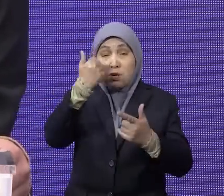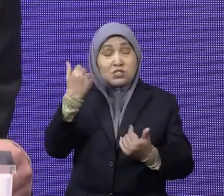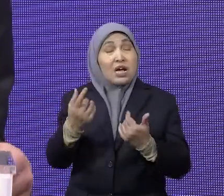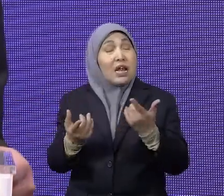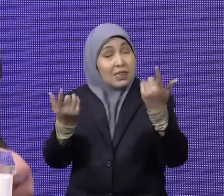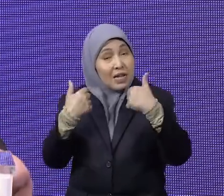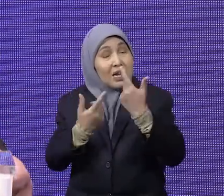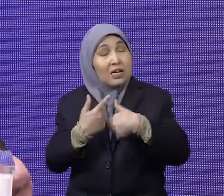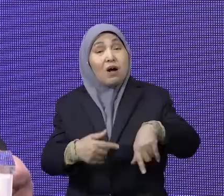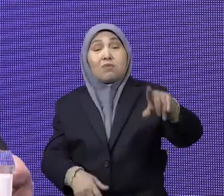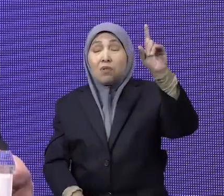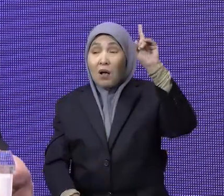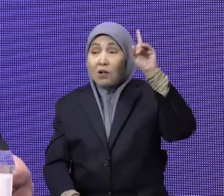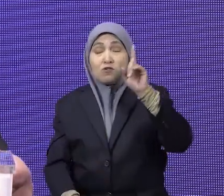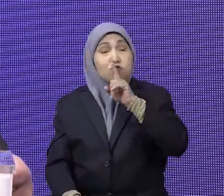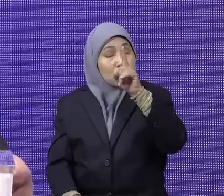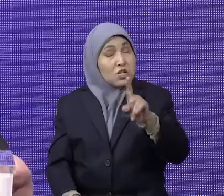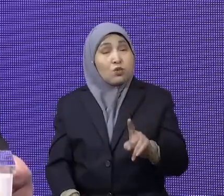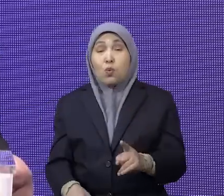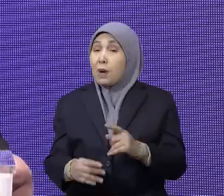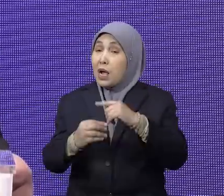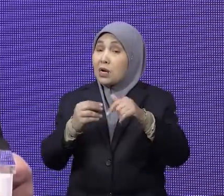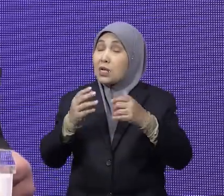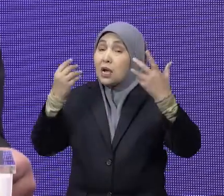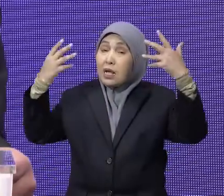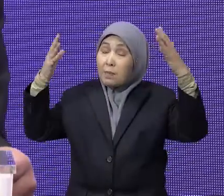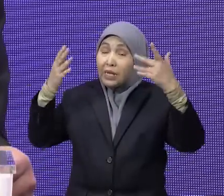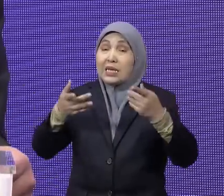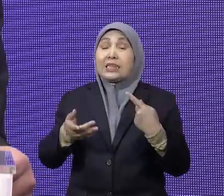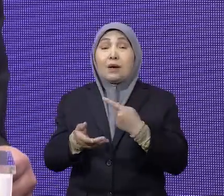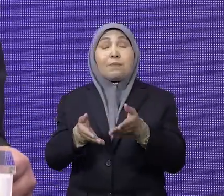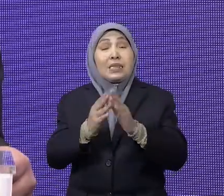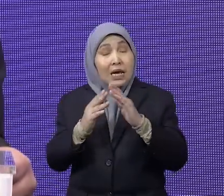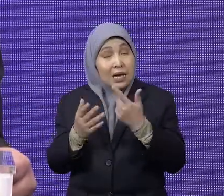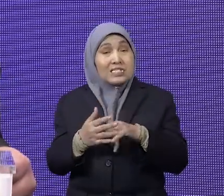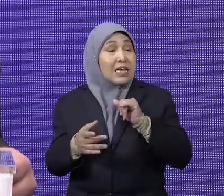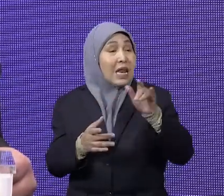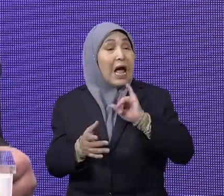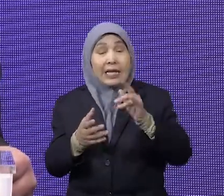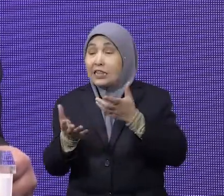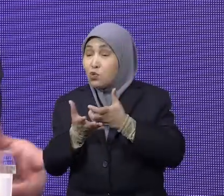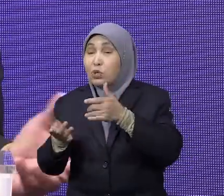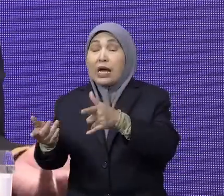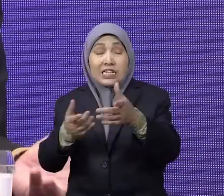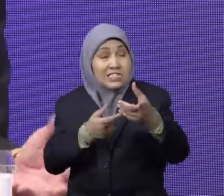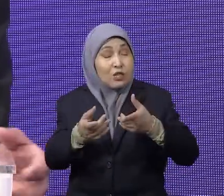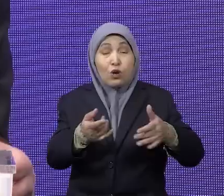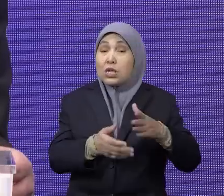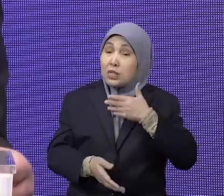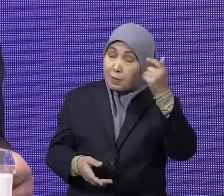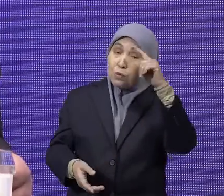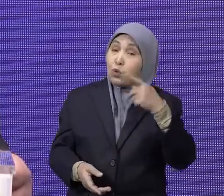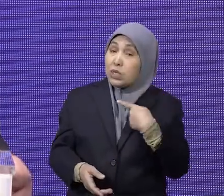Allah Subhanahu Wa Ta'ala pasti satu benda yang hebat. Sebab kalau kita minta daripada sisi kita, saya nak itu, saya nak ini, belum tentu itu benda yang terbaik untuk